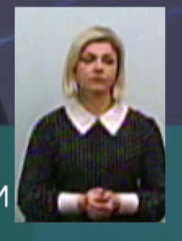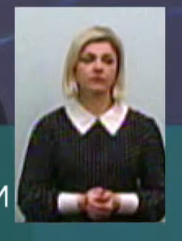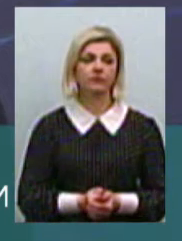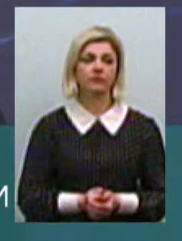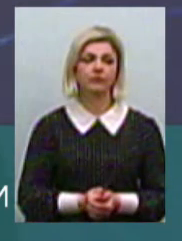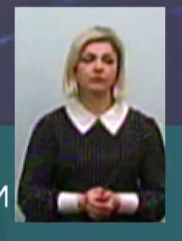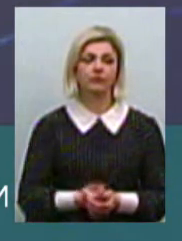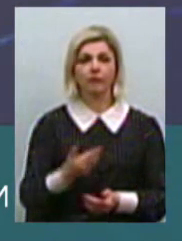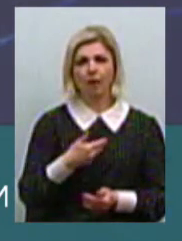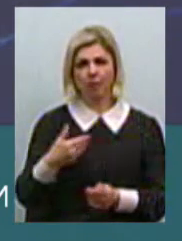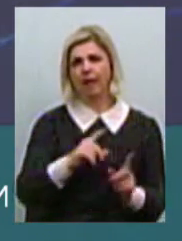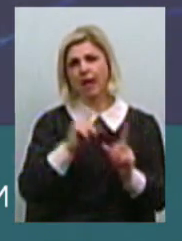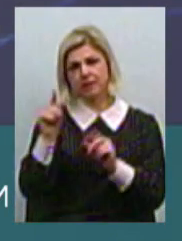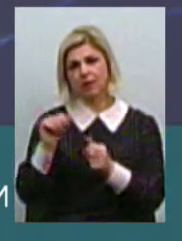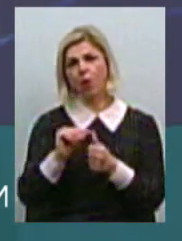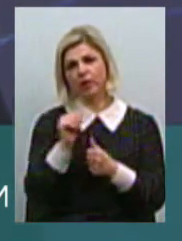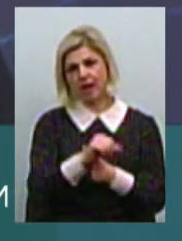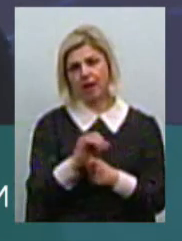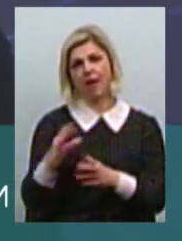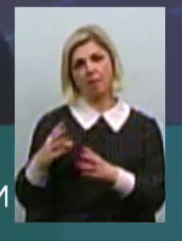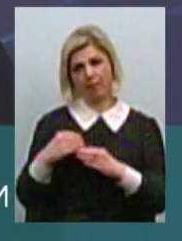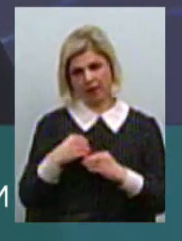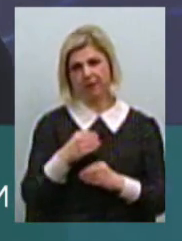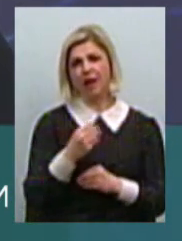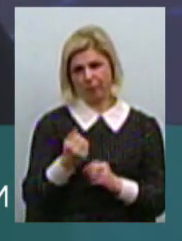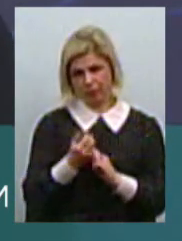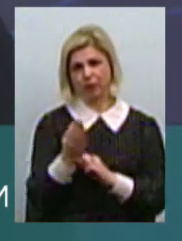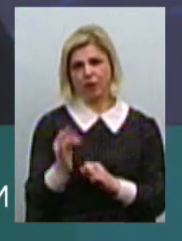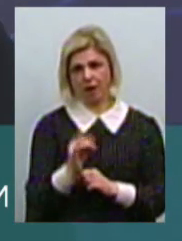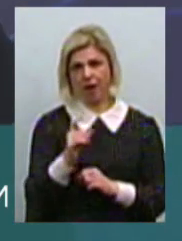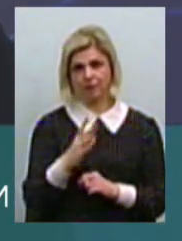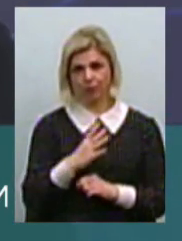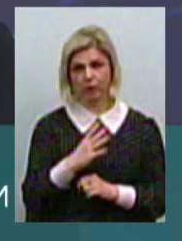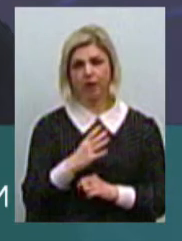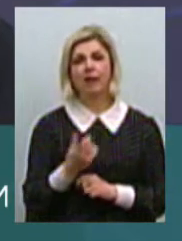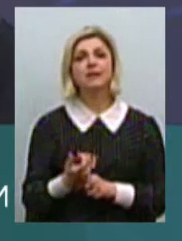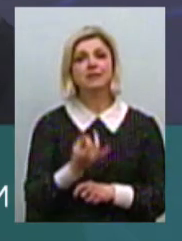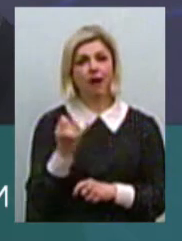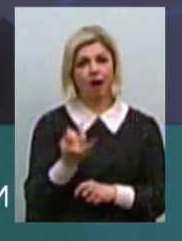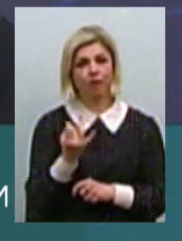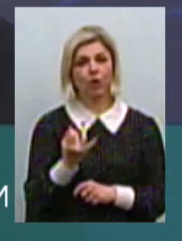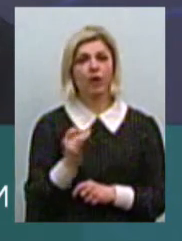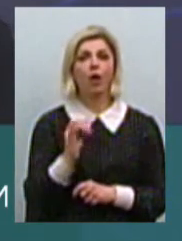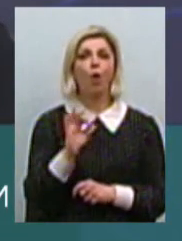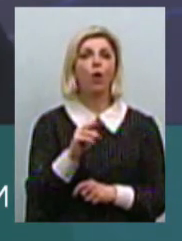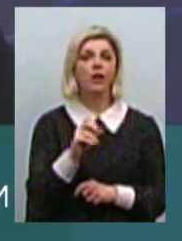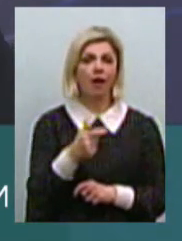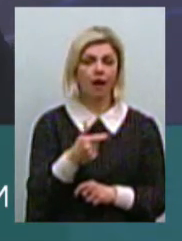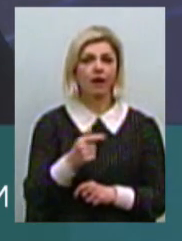і окремо, і разом бували неодноразово. І тому було цікаво, в принципі, і Олег Хусеїнов,